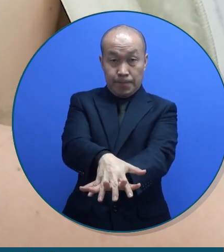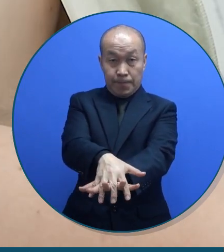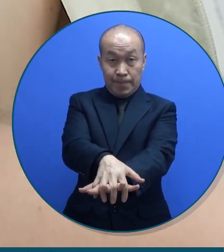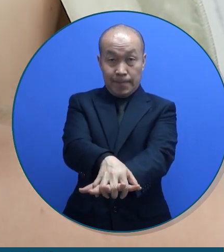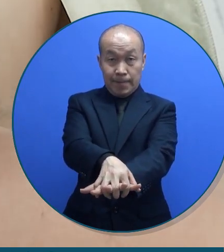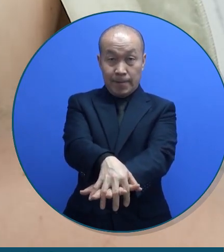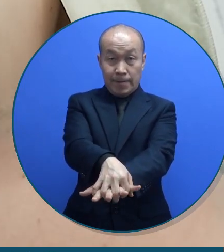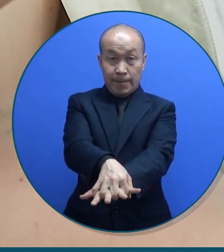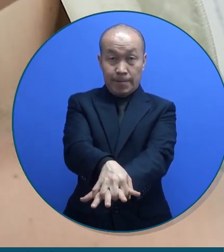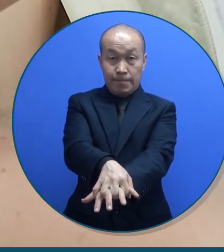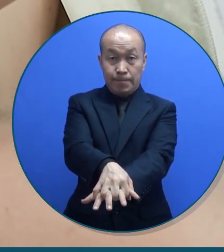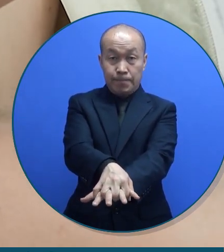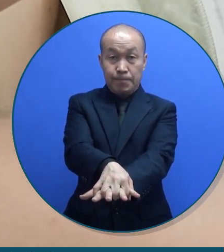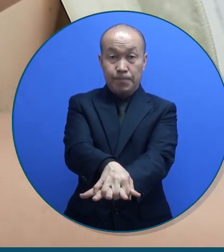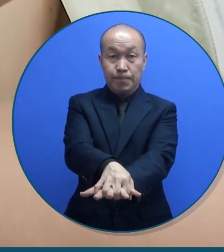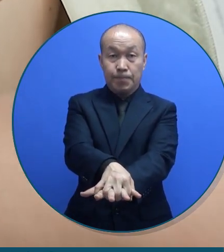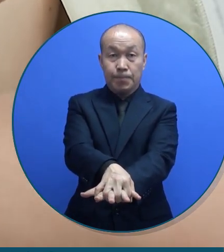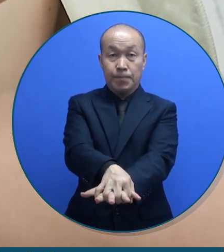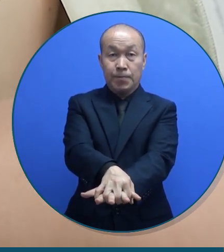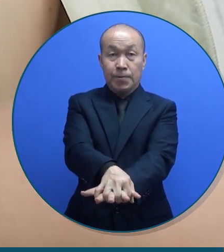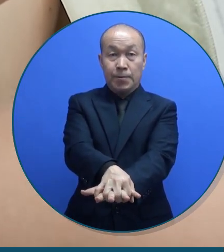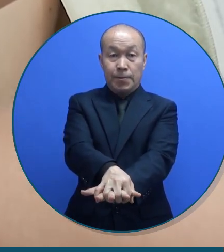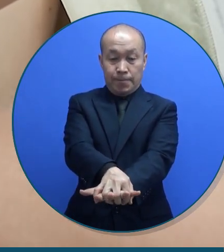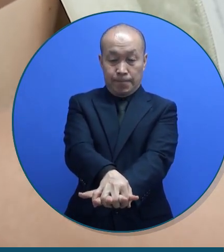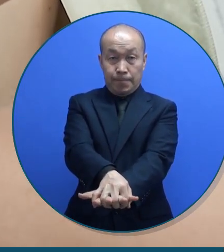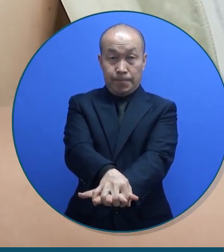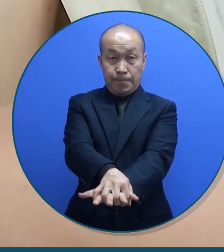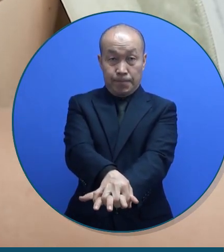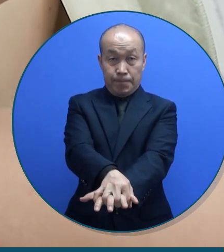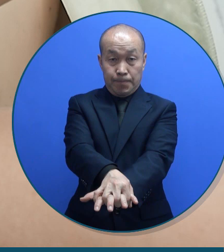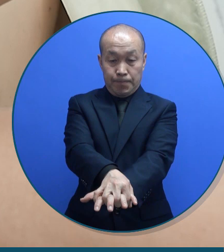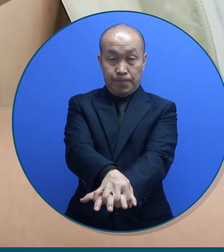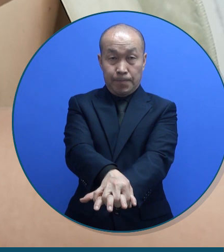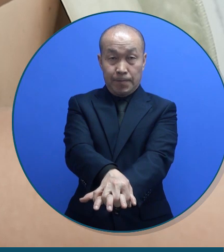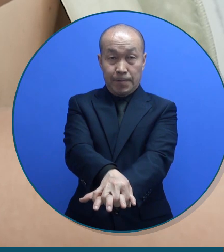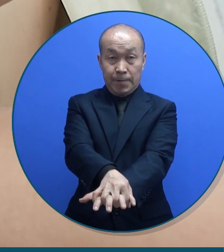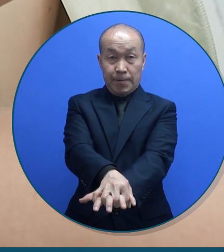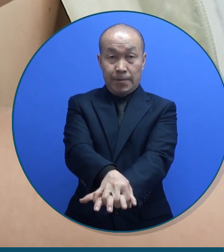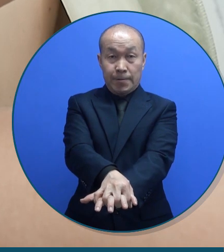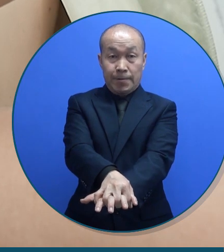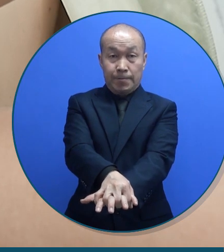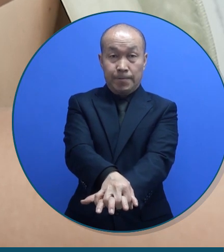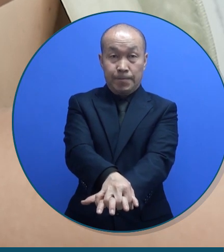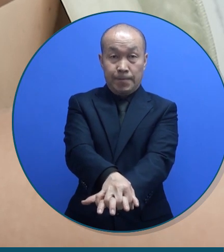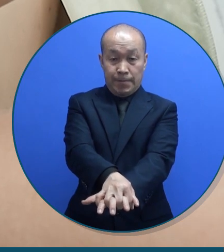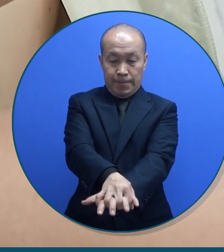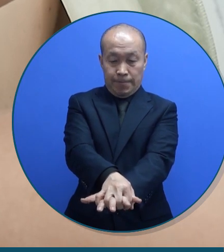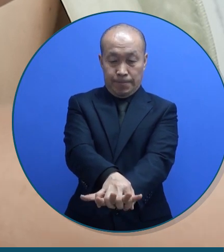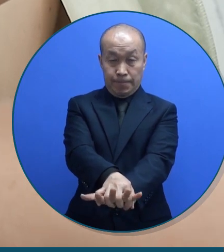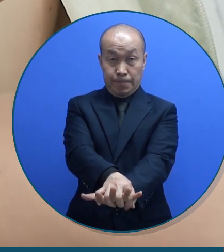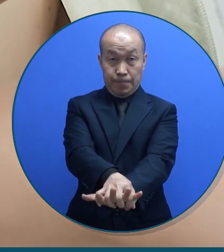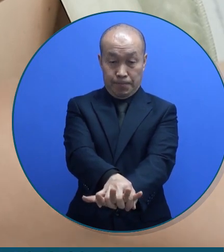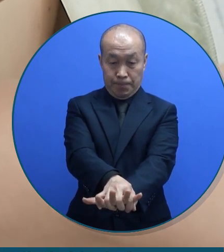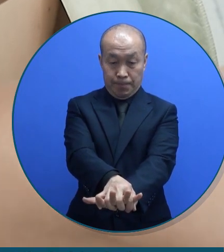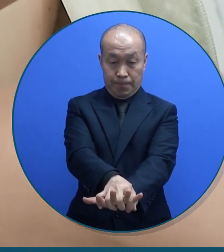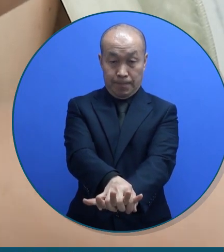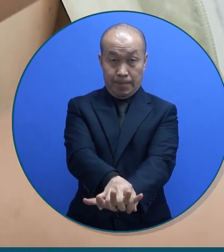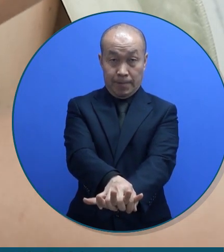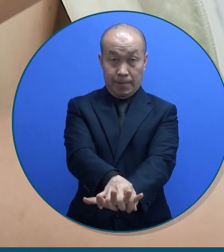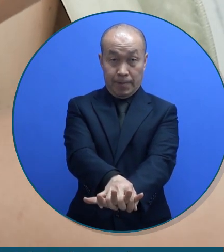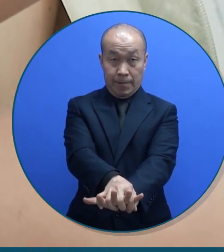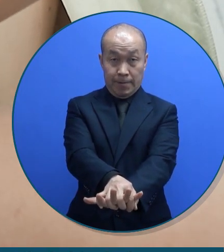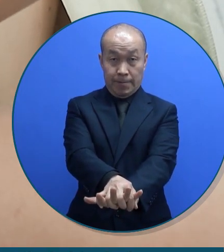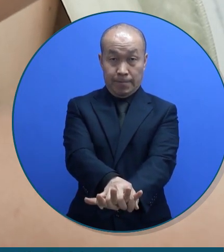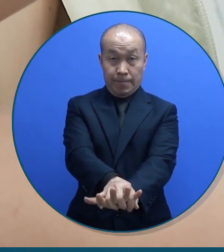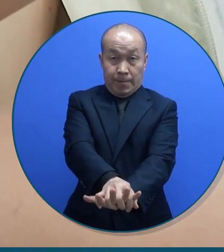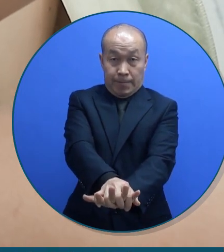환자의 가슴 정중앙에 놓습니다. 이때 손꿈치가 닿는 손은 손가락을 쫙 펴서 가슴